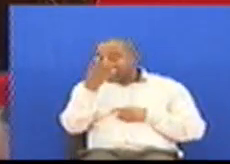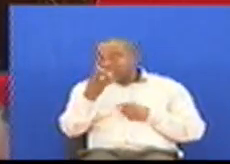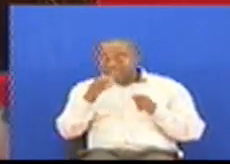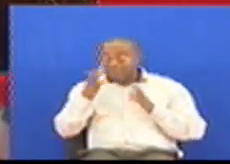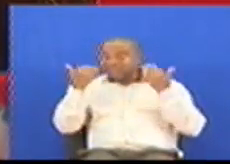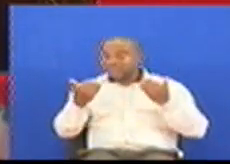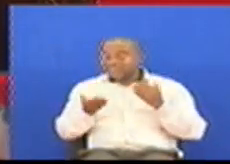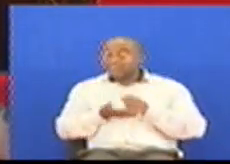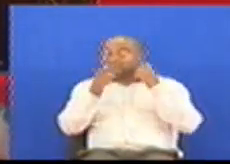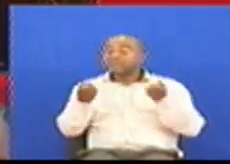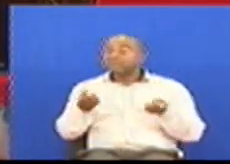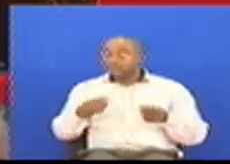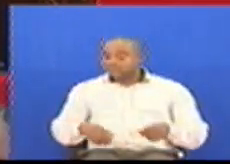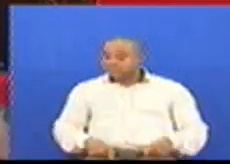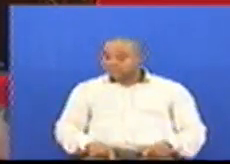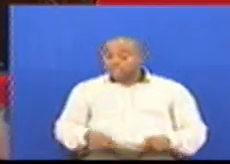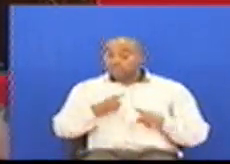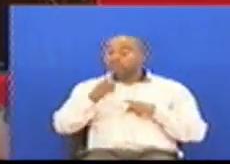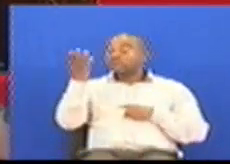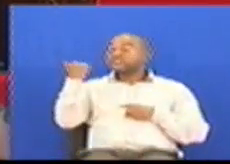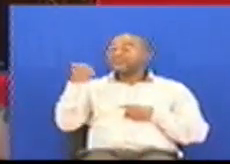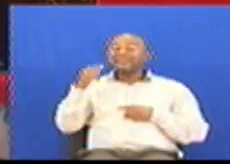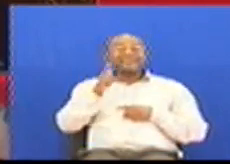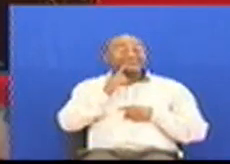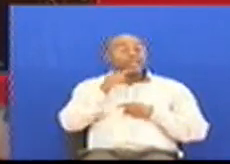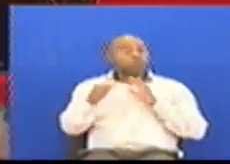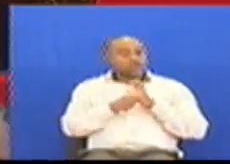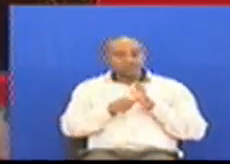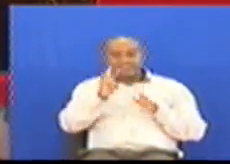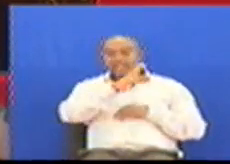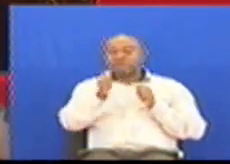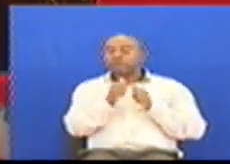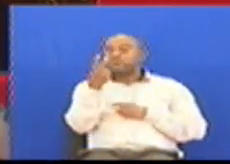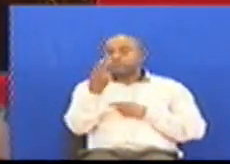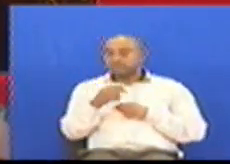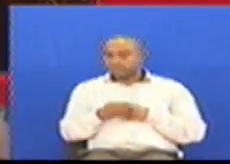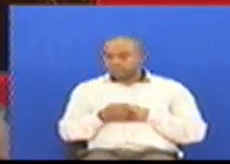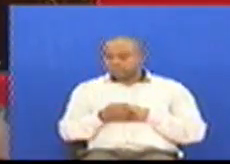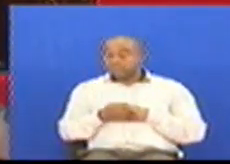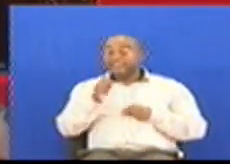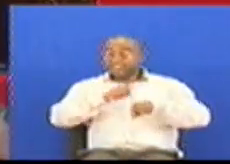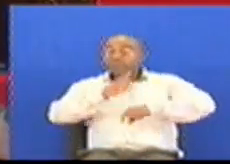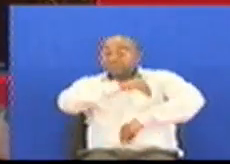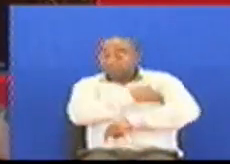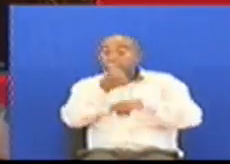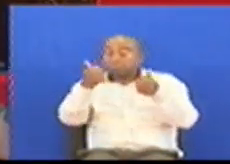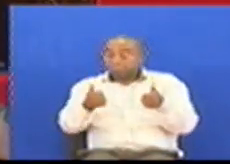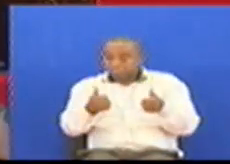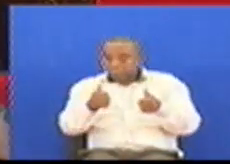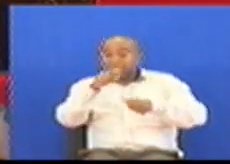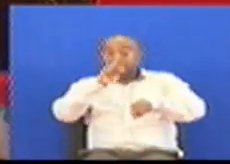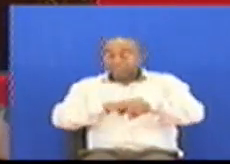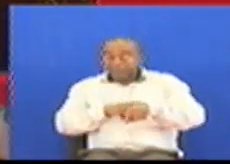hivi itasaidia nini? Kwa hiyo niombe serikali iongeze fedha kuliko ilivyokuwa awamu ya tatu na awamu ya nne. Lakini jambo